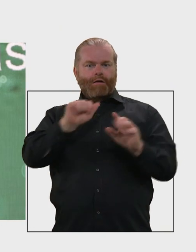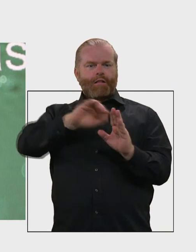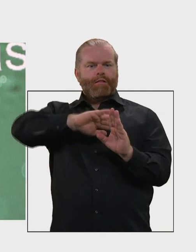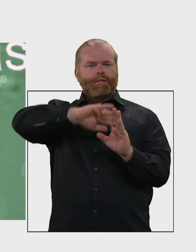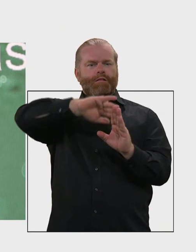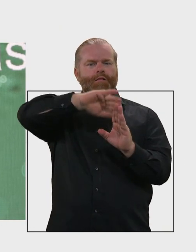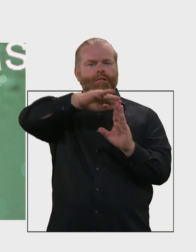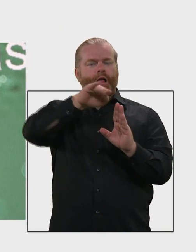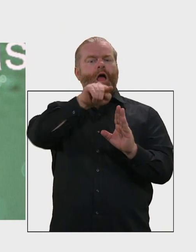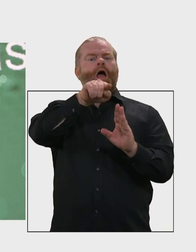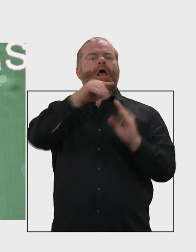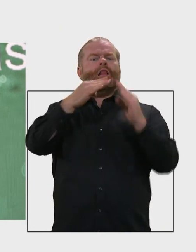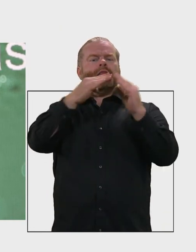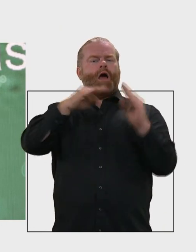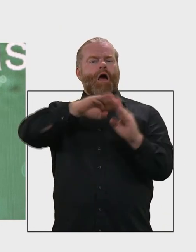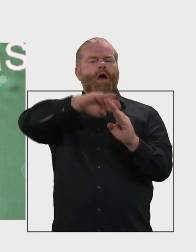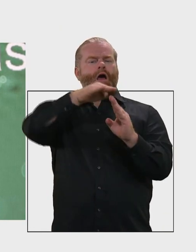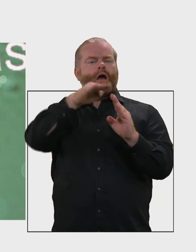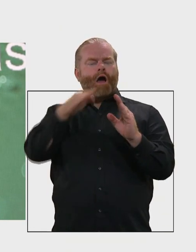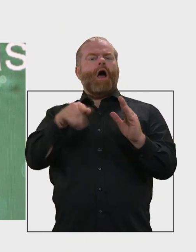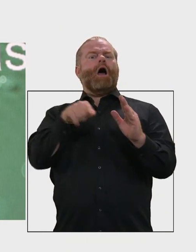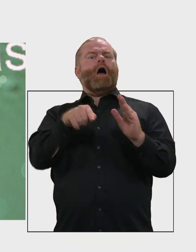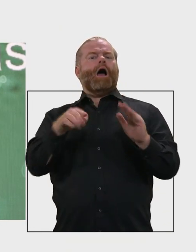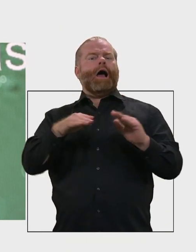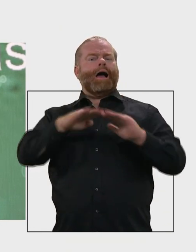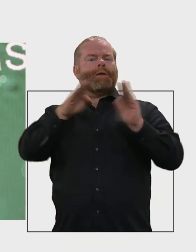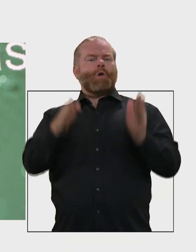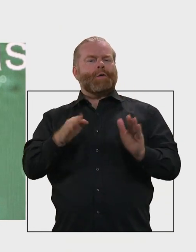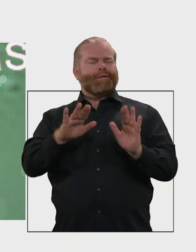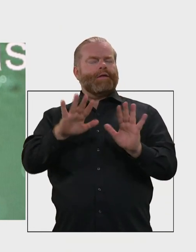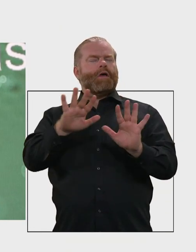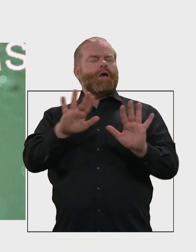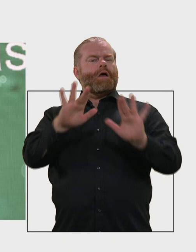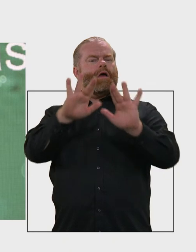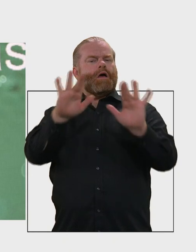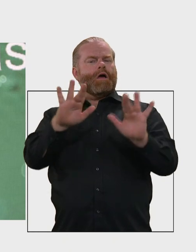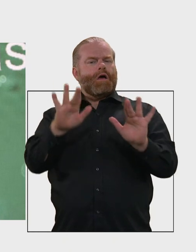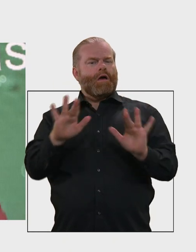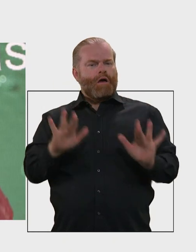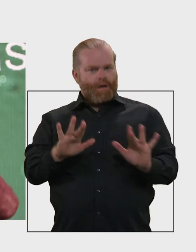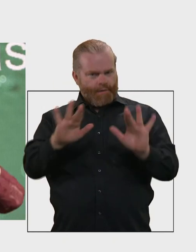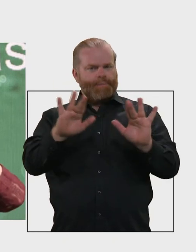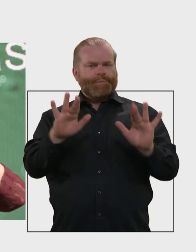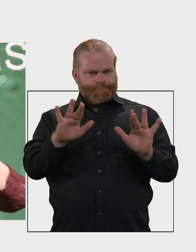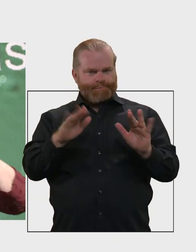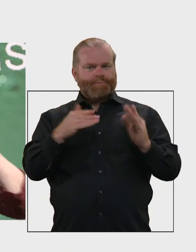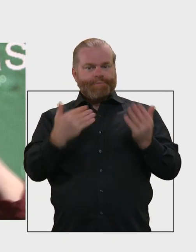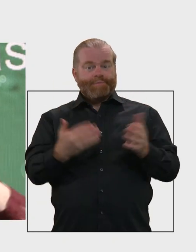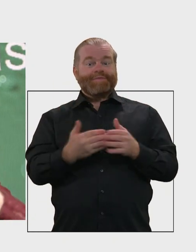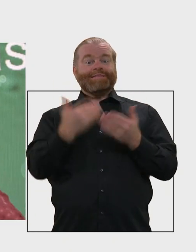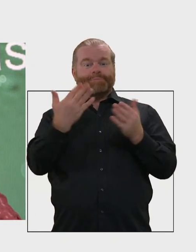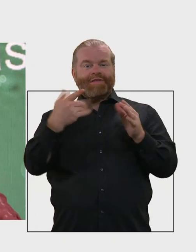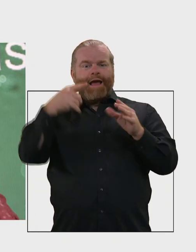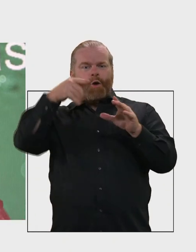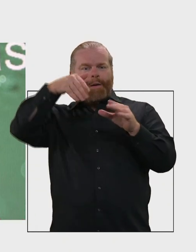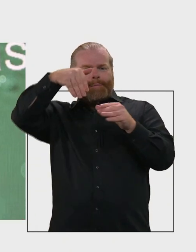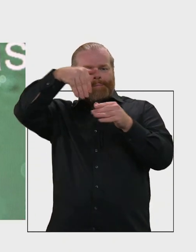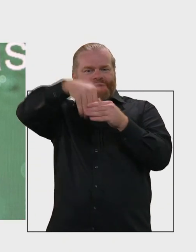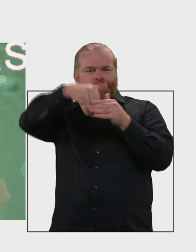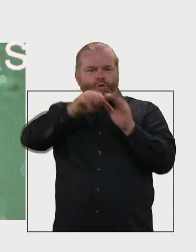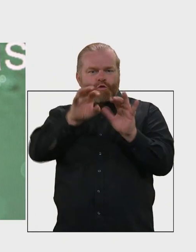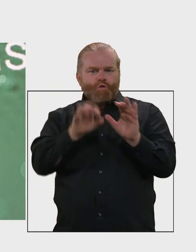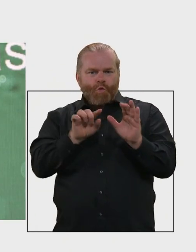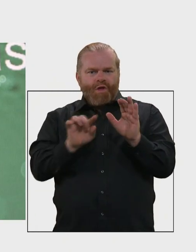geht hier natürlich auch, und da waren wir als Fokusgruppe auch sehr gefragt, um die sogenannten Binnenstrukturen. Das heißt also die Struktur innerhalb des Daches. Und es